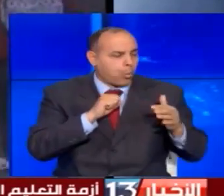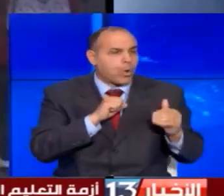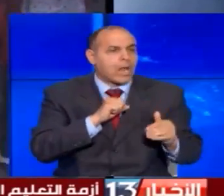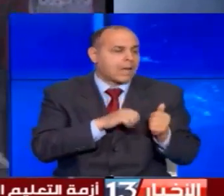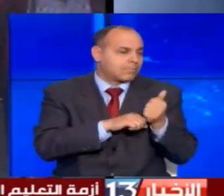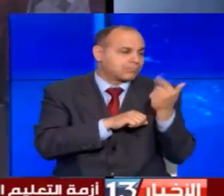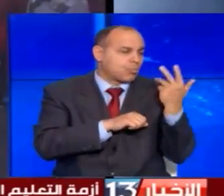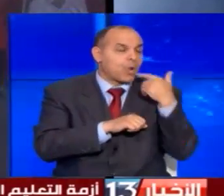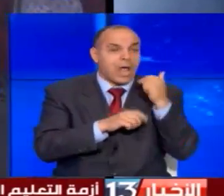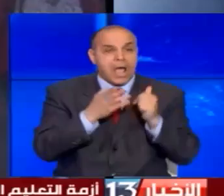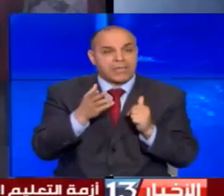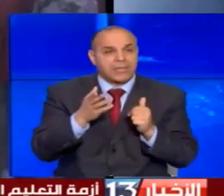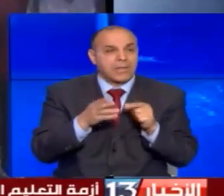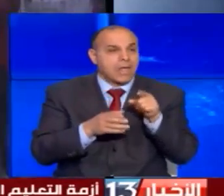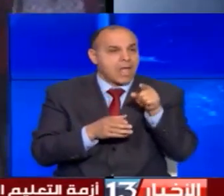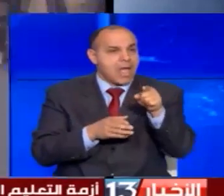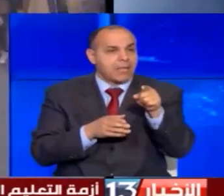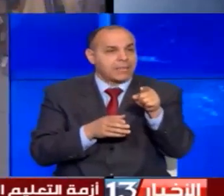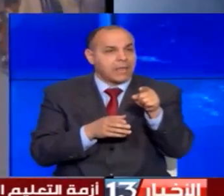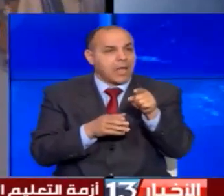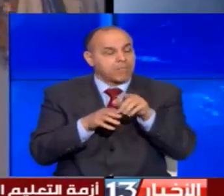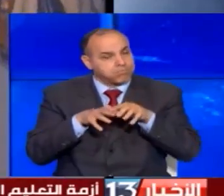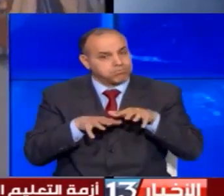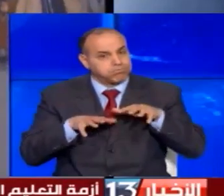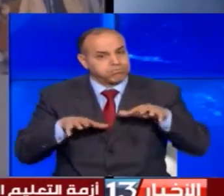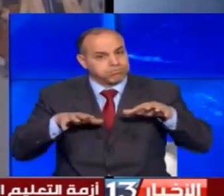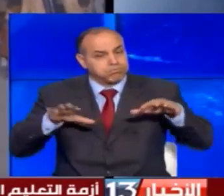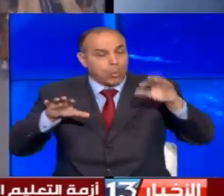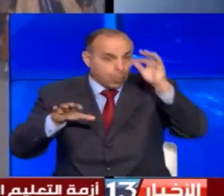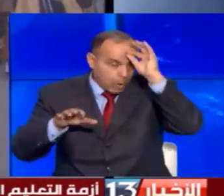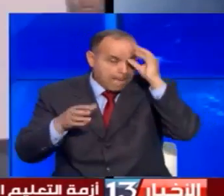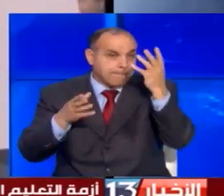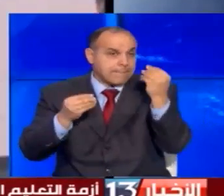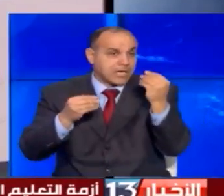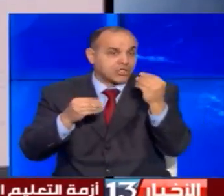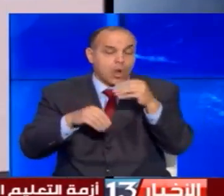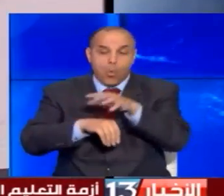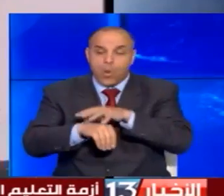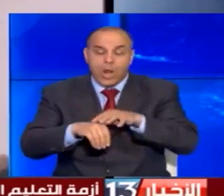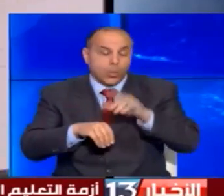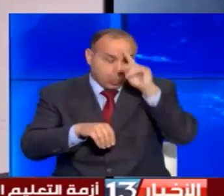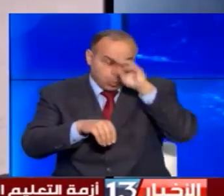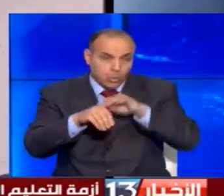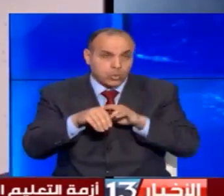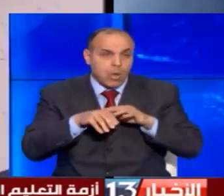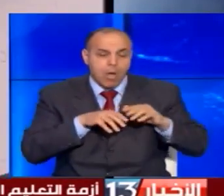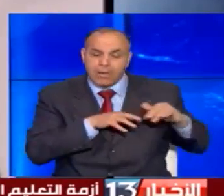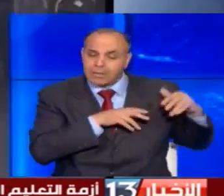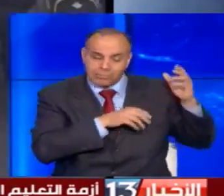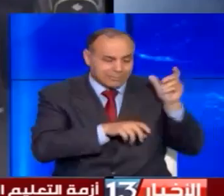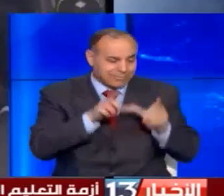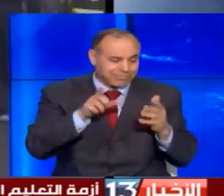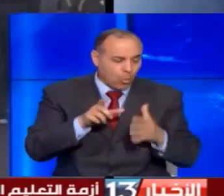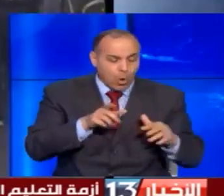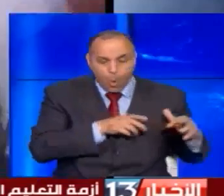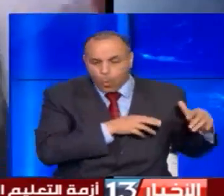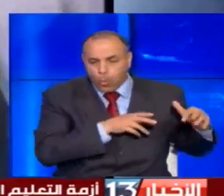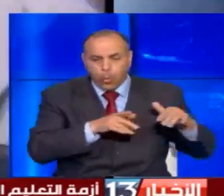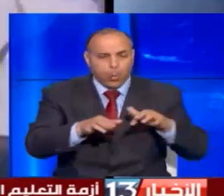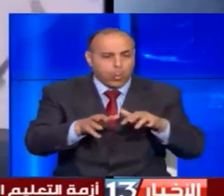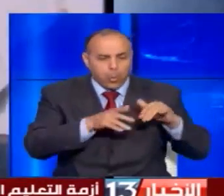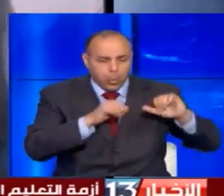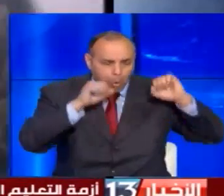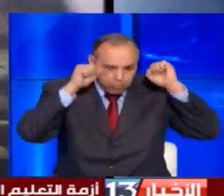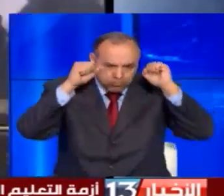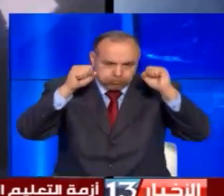الأيام الأخيرة ما فتئت رقعتها تمتد لتشمل عددا من الولايات. حراك التلاميذ في وقفات ومسيرات